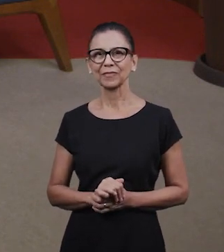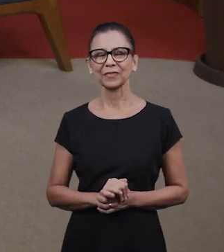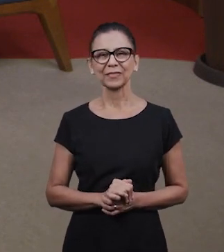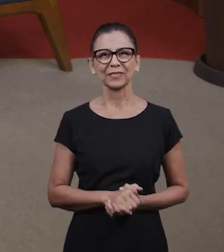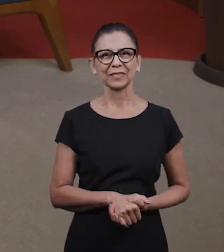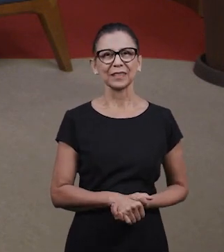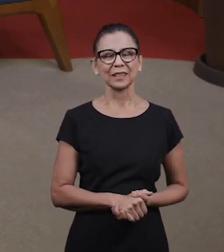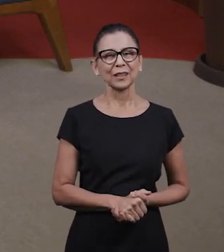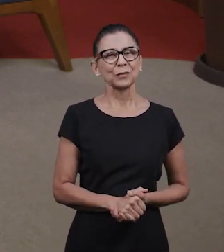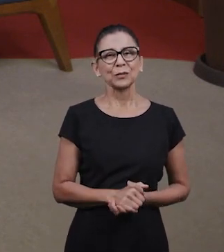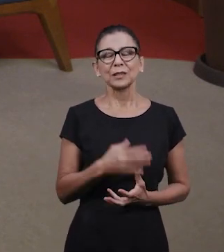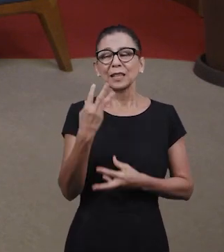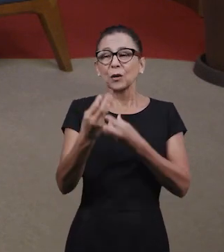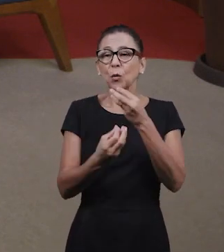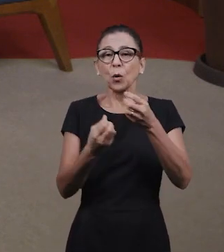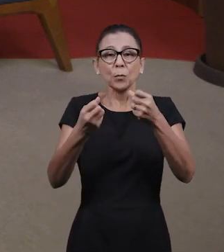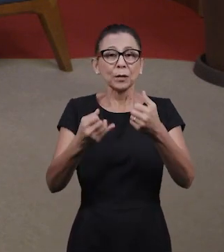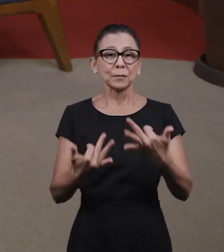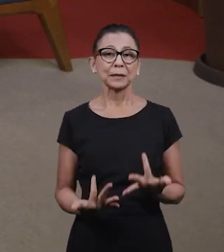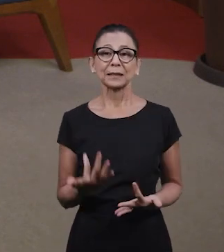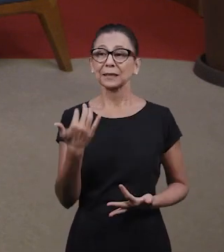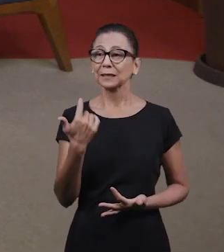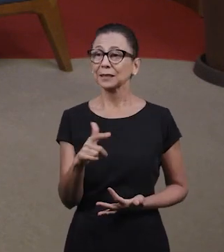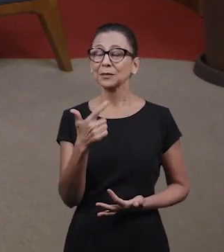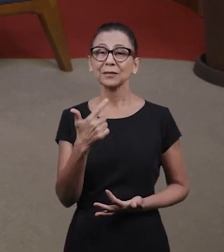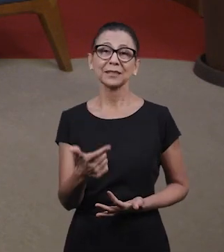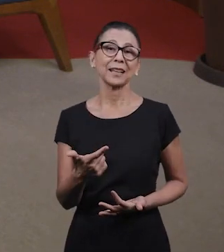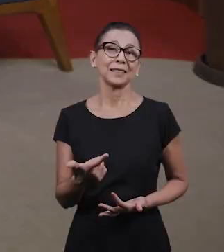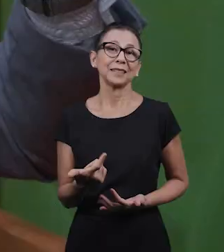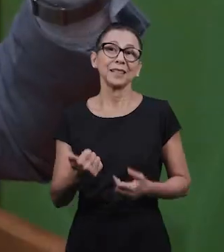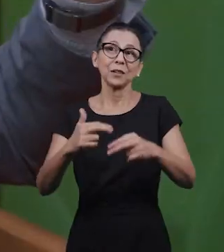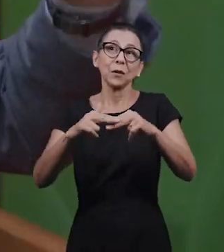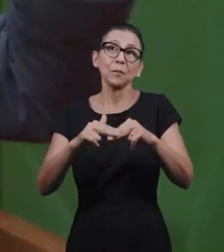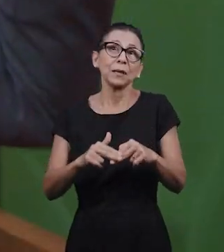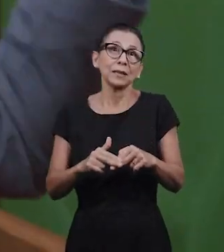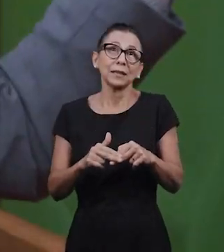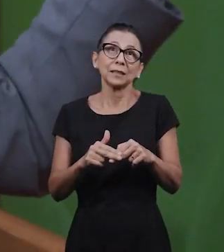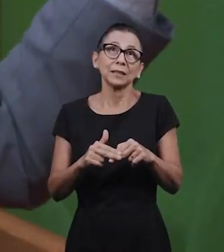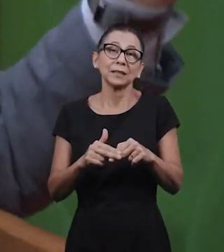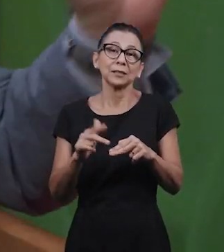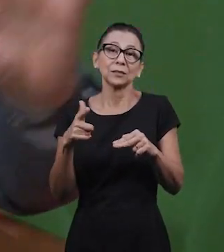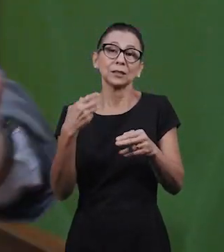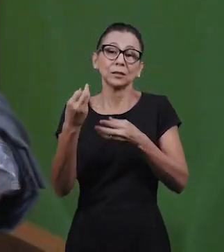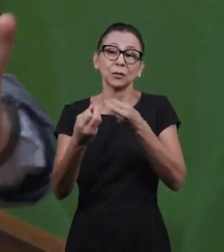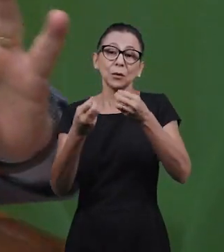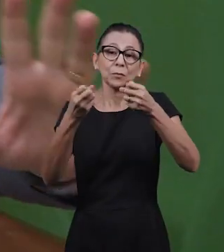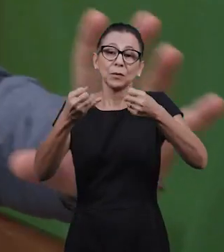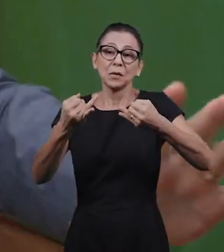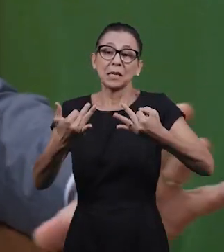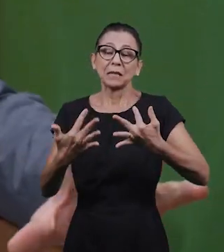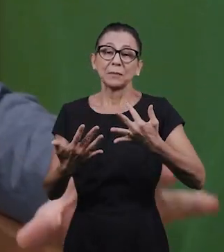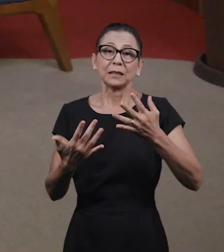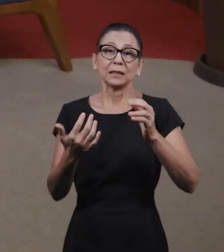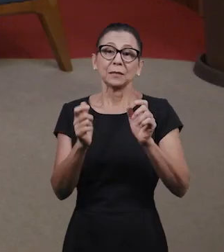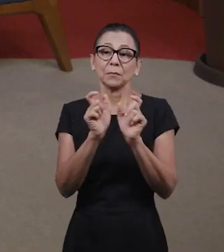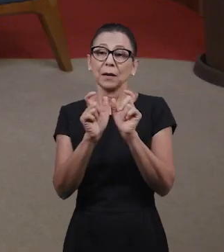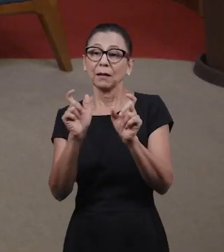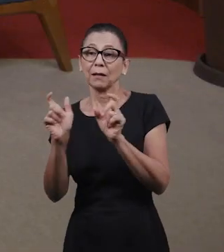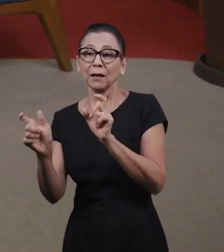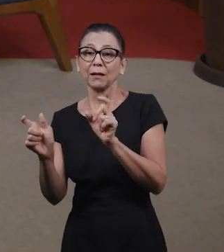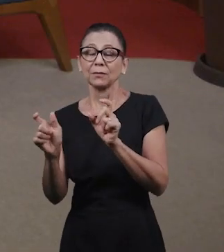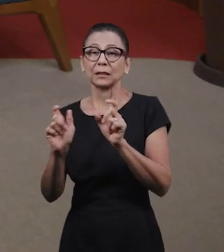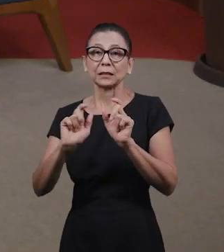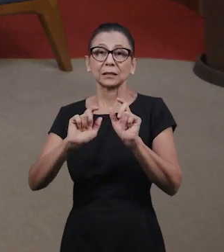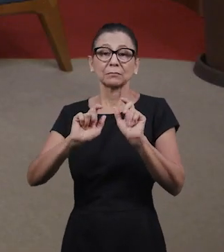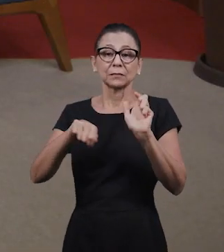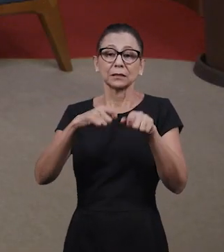Le grec, il n'a aucun superlatif pour décrire cet amour. De telle manière, non, je n'ai pas une autre